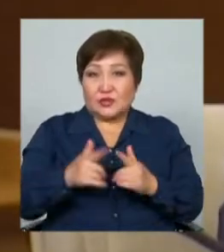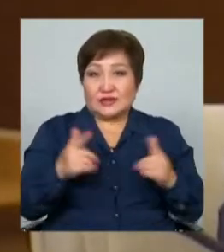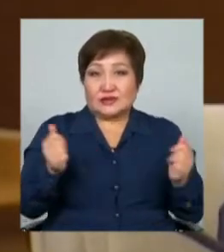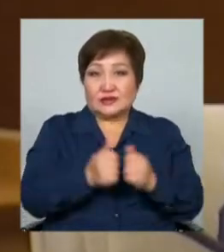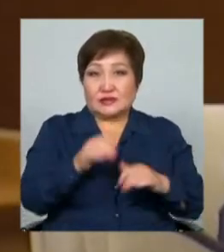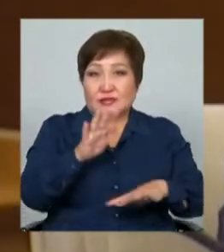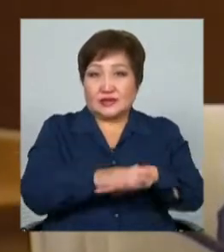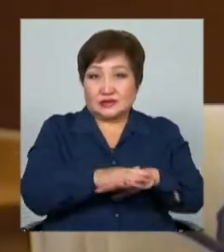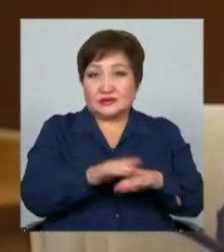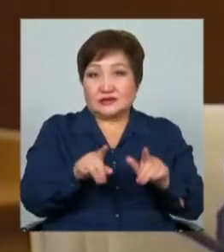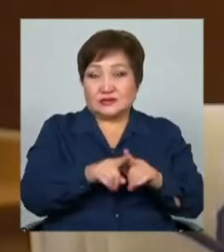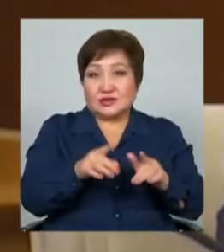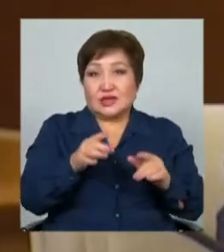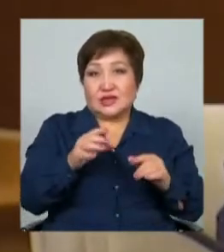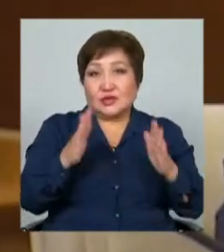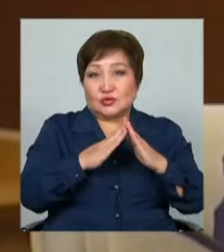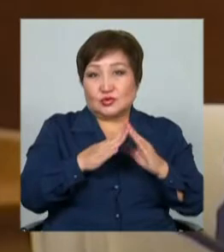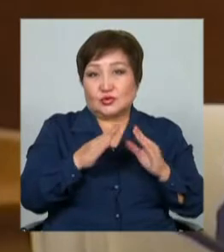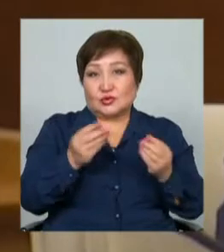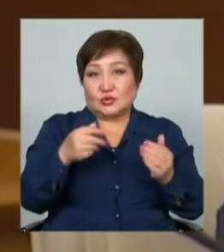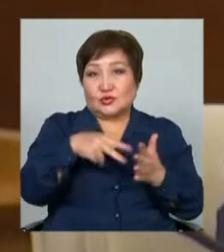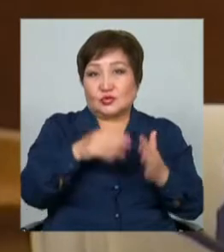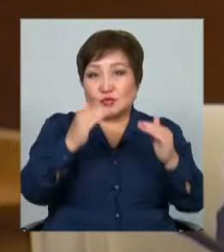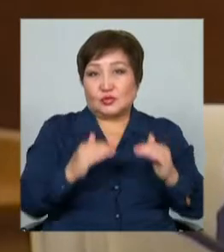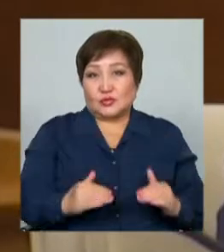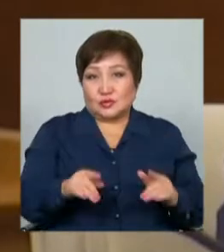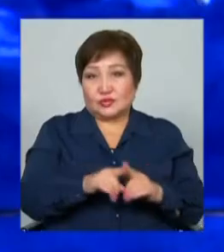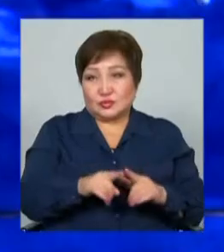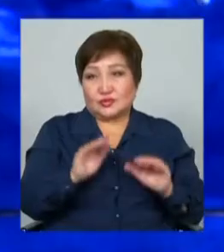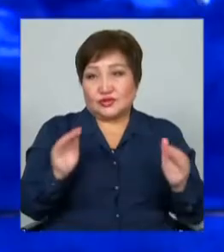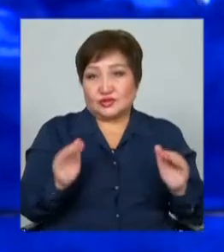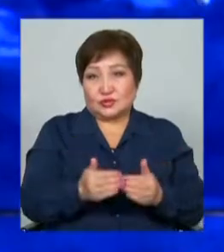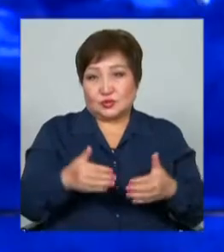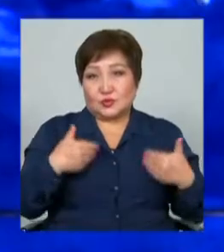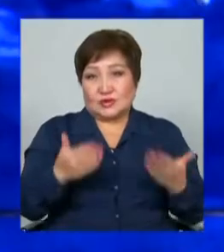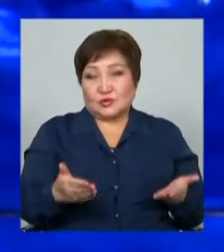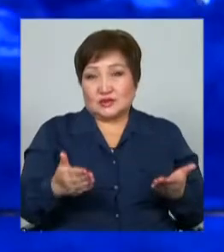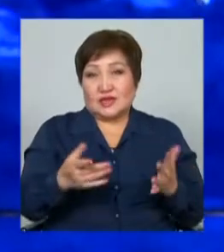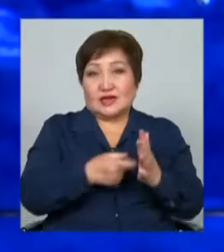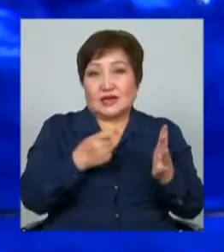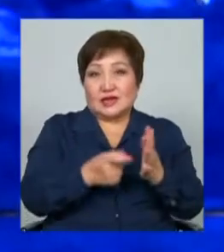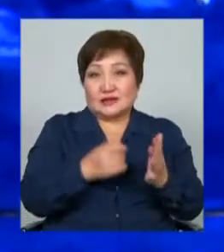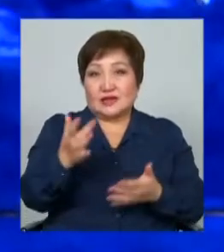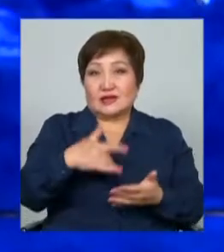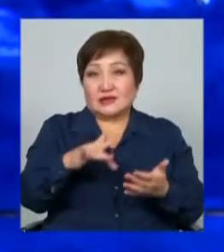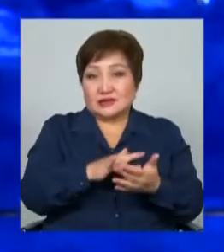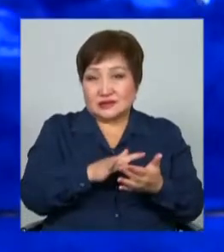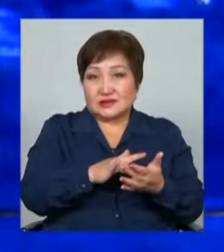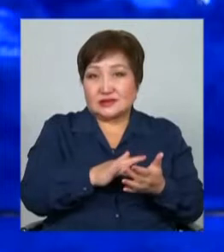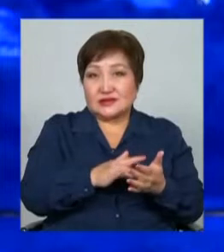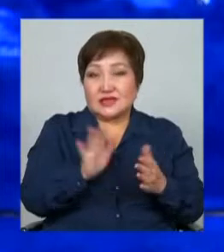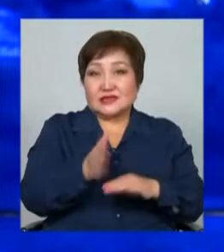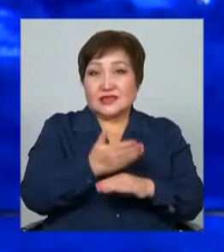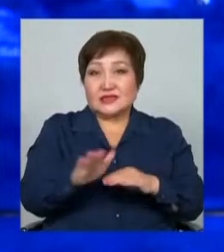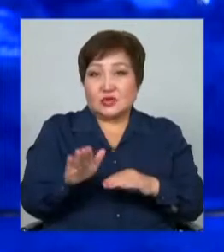тәркіленетін мүлкінің құнын төмендету мүмкіндігін шектеуді ұсынамыз. Ал Қарағанды қаласының сортировка теміржол